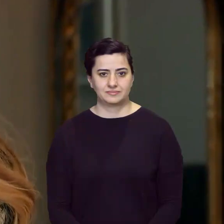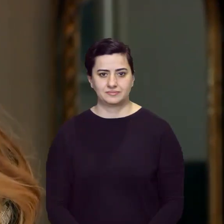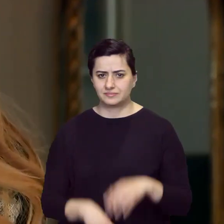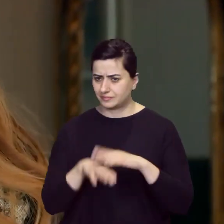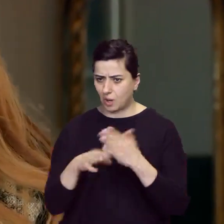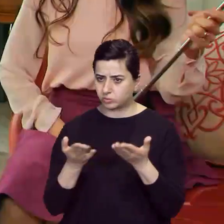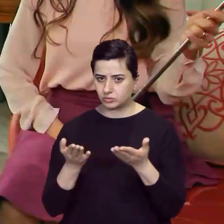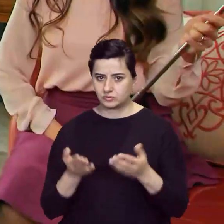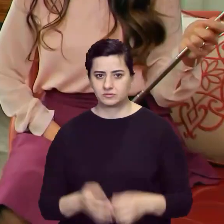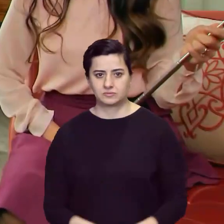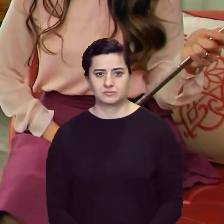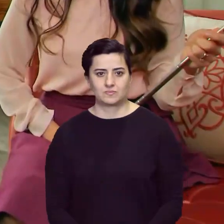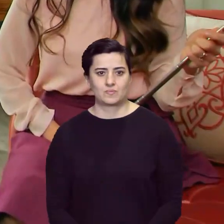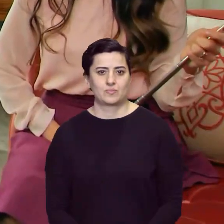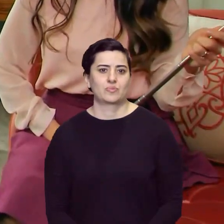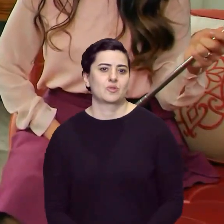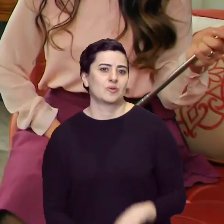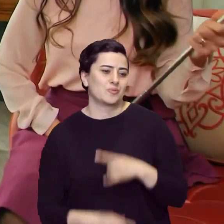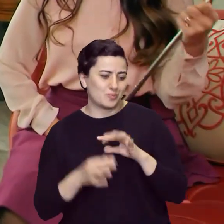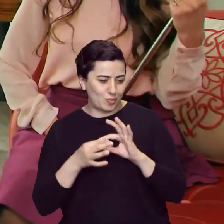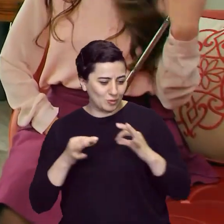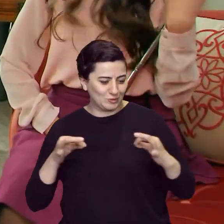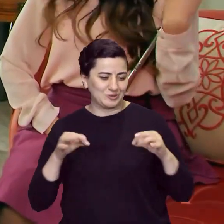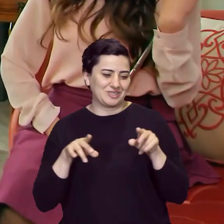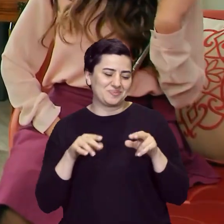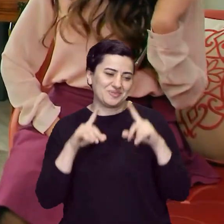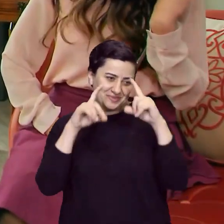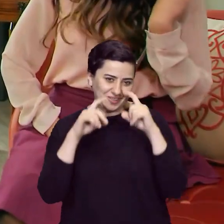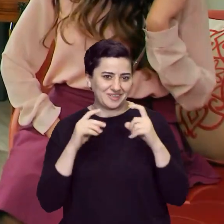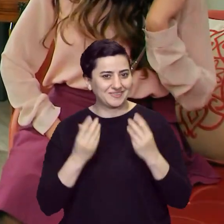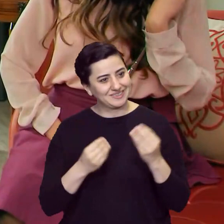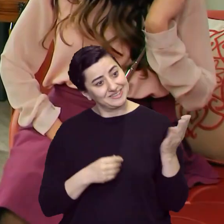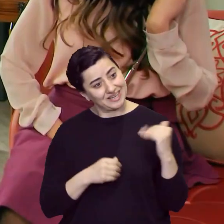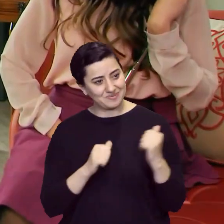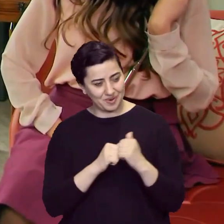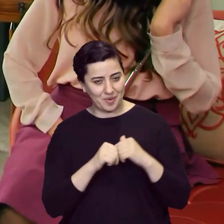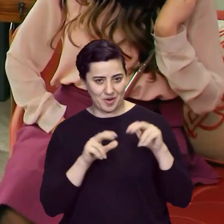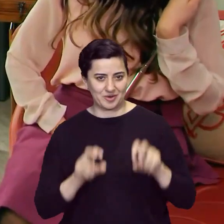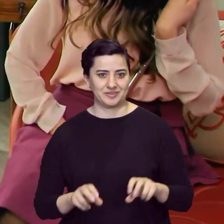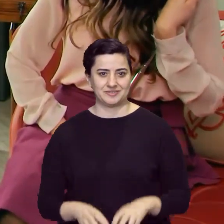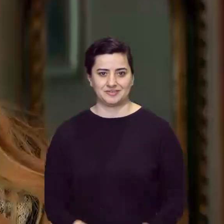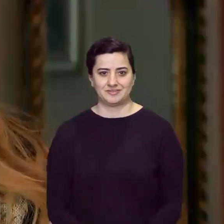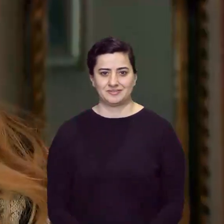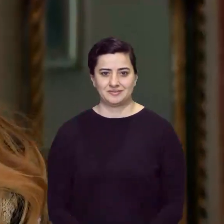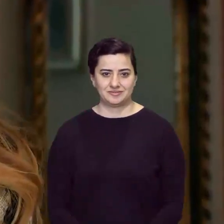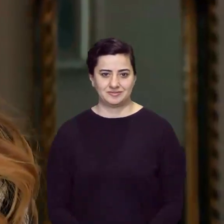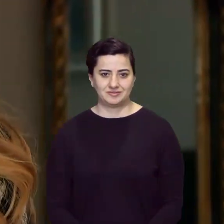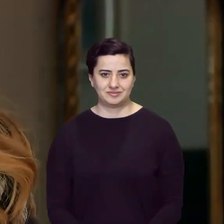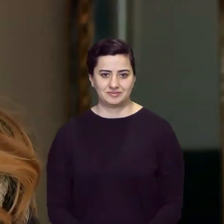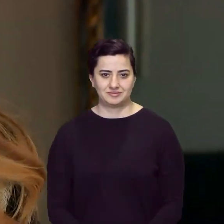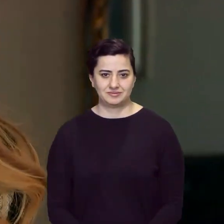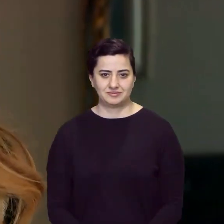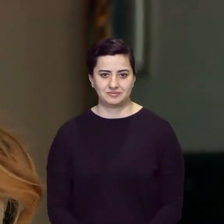Ne yapıyorsunuz? Ah böyle boncuk gibi dizildik resim çektiriyoruz. Gel her parçası sana da yer var.